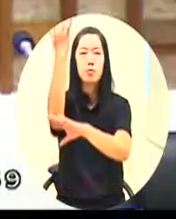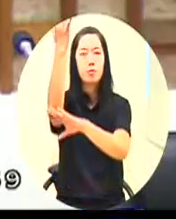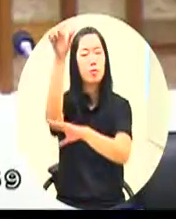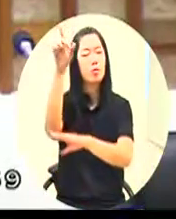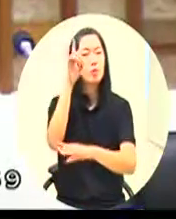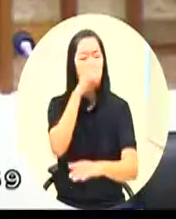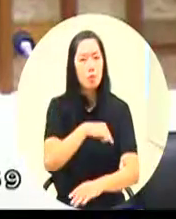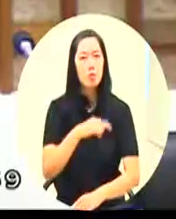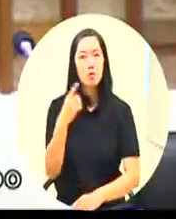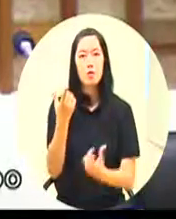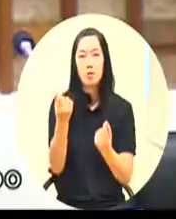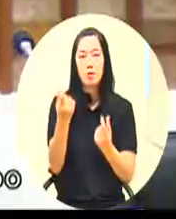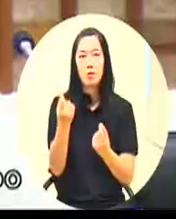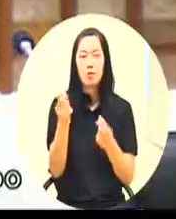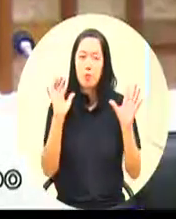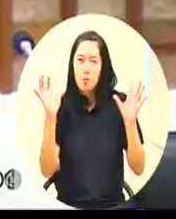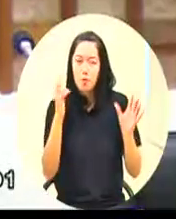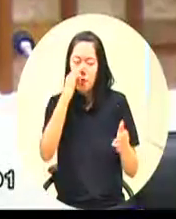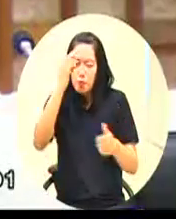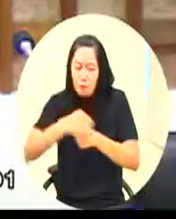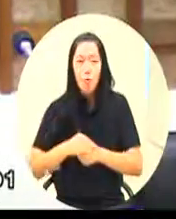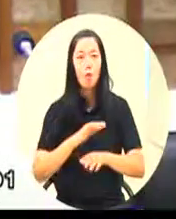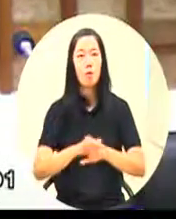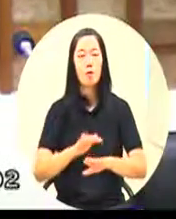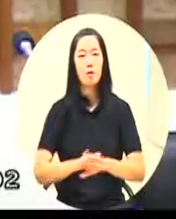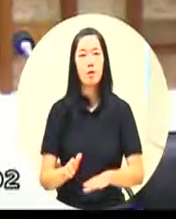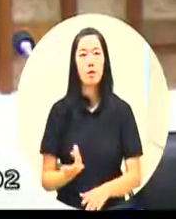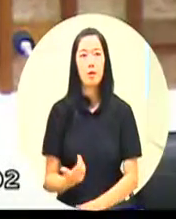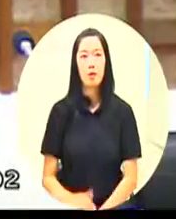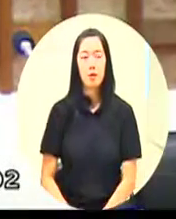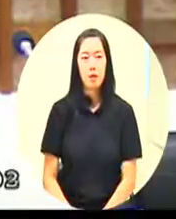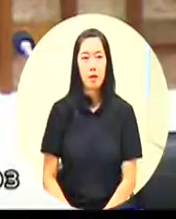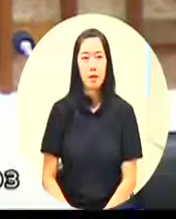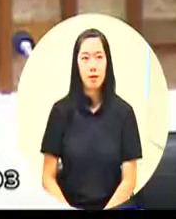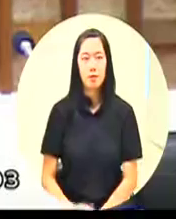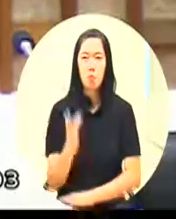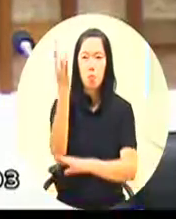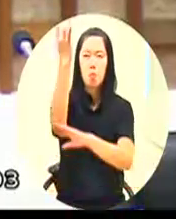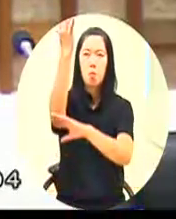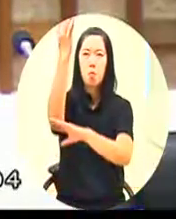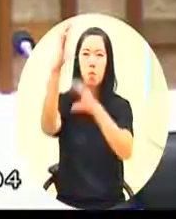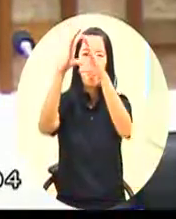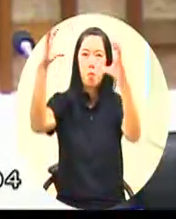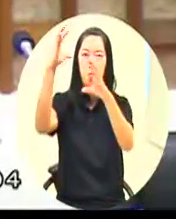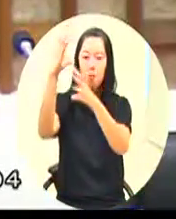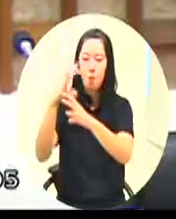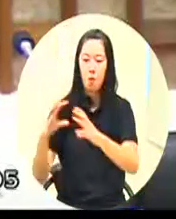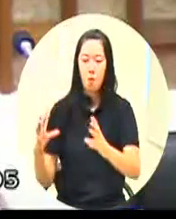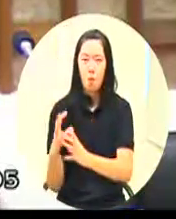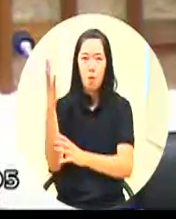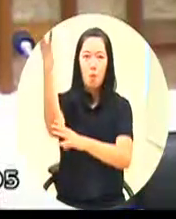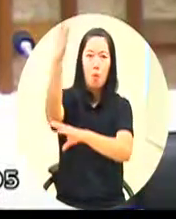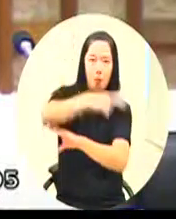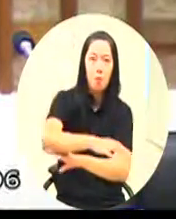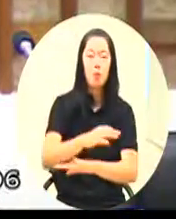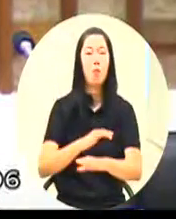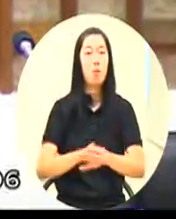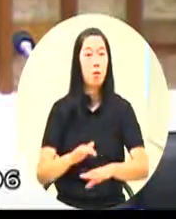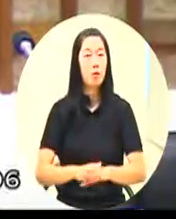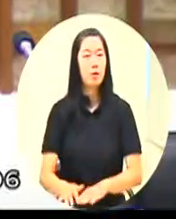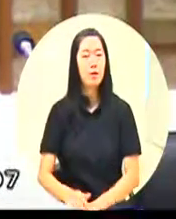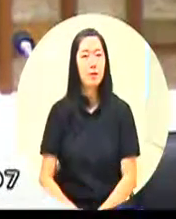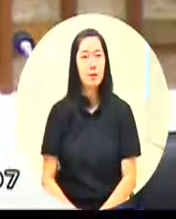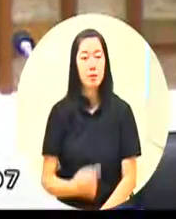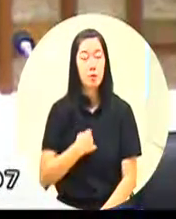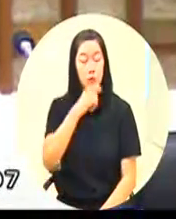是会危害我们小朋友的一个安全，头重脚轻，某不定哪一阵子大风，对不对？这也都不一定。我